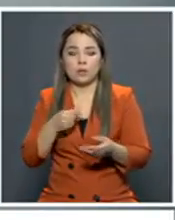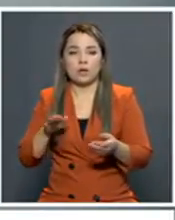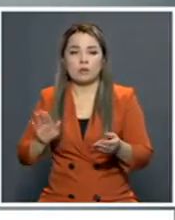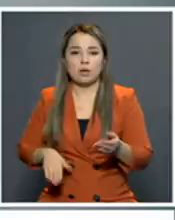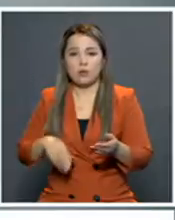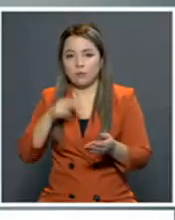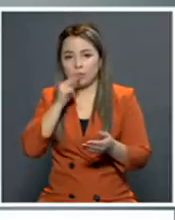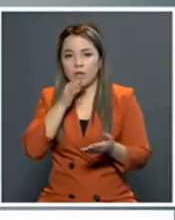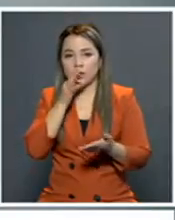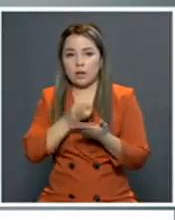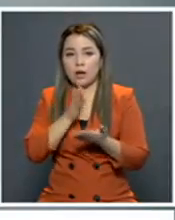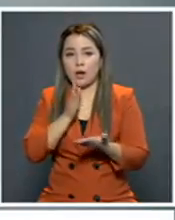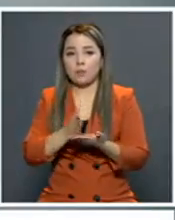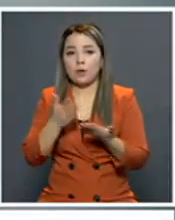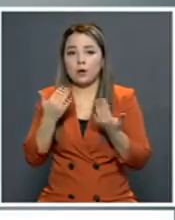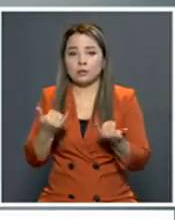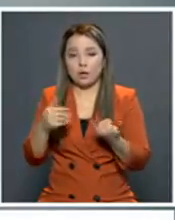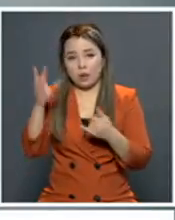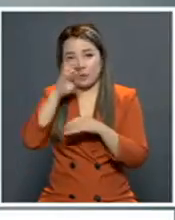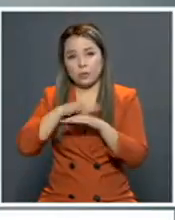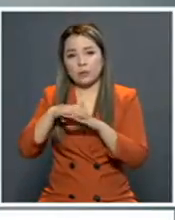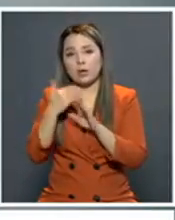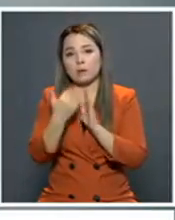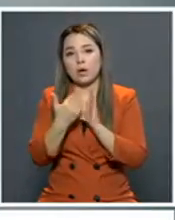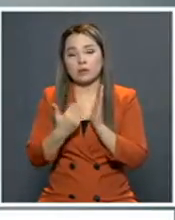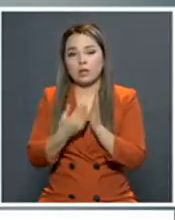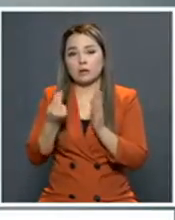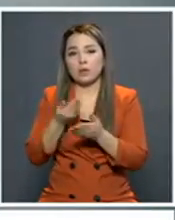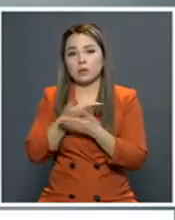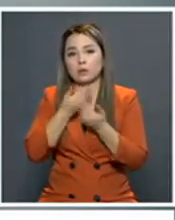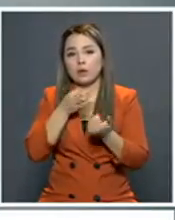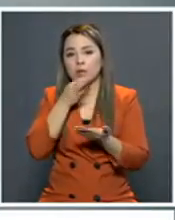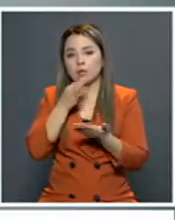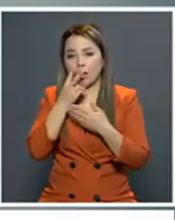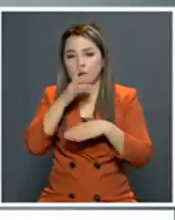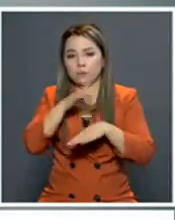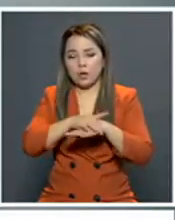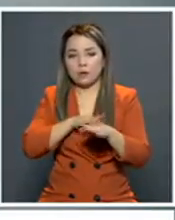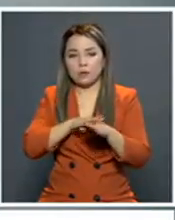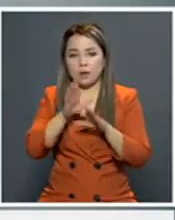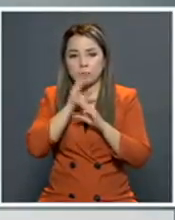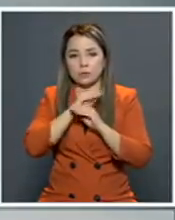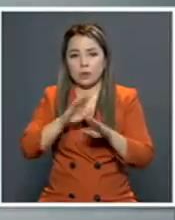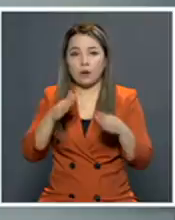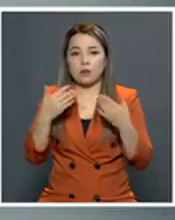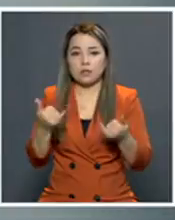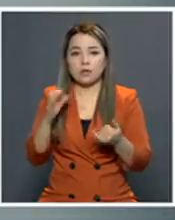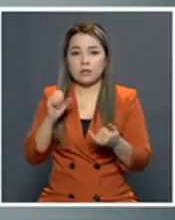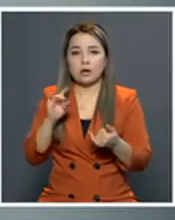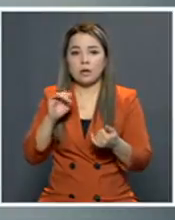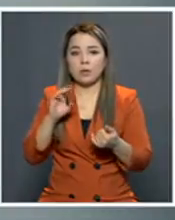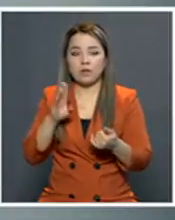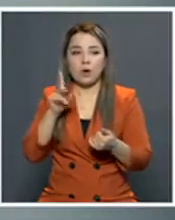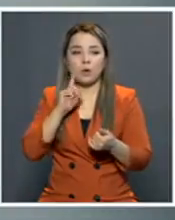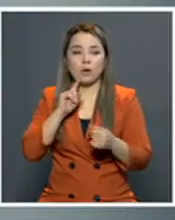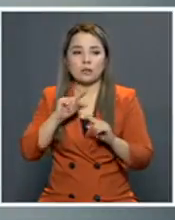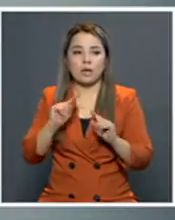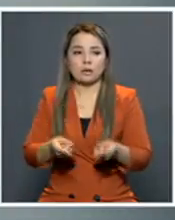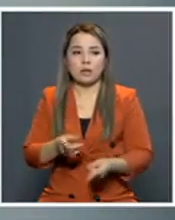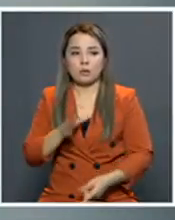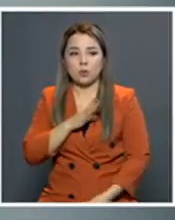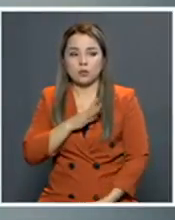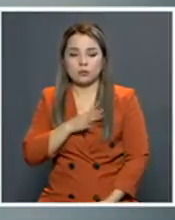деген күдік бар. Ал осы кезде мемлекеттік бағдарламалар қаржының жоқтығынан дер кезінде іске аспай қалған. Қазір Сарыбаев уақытша тергеу